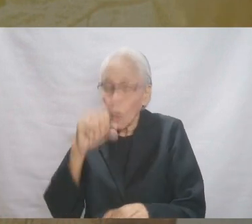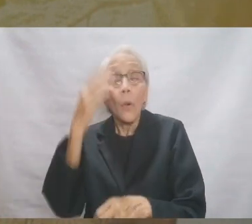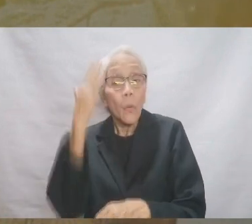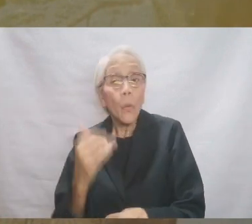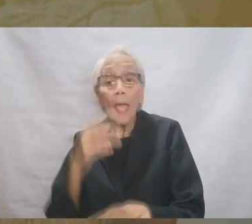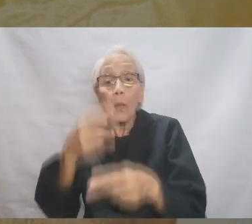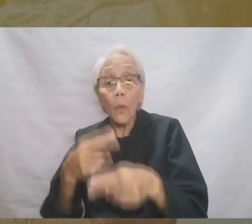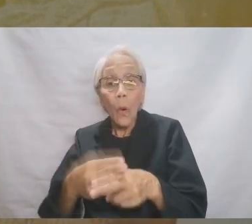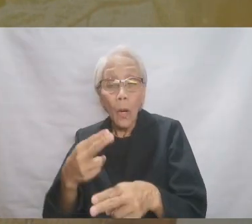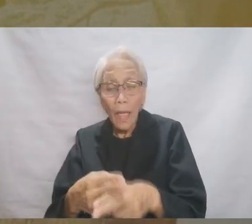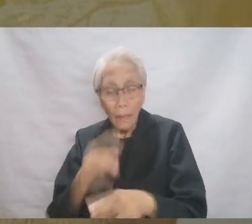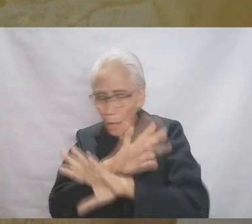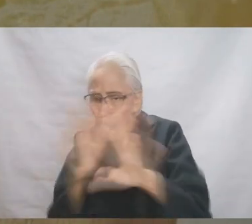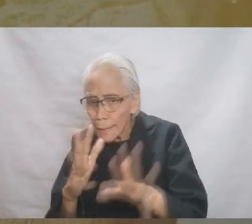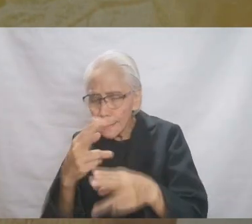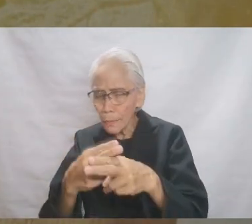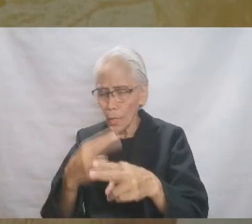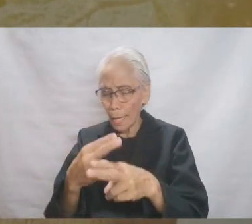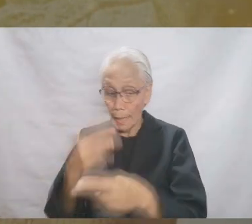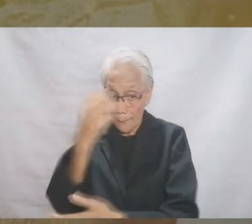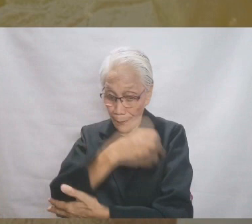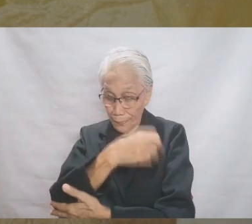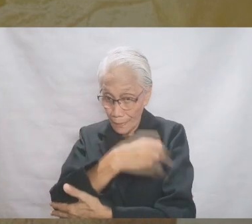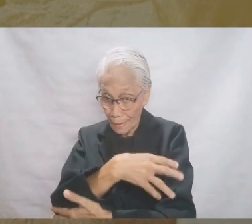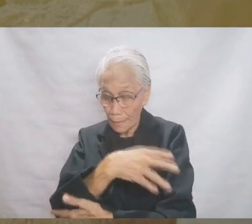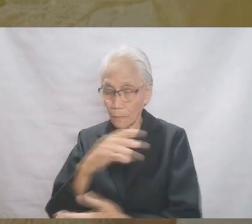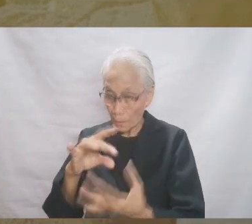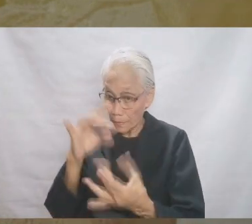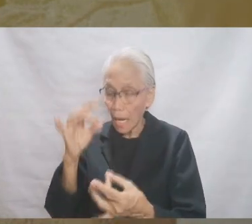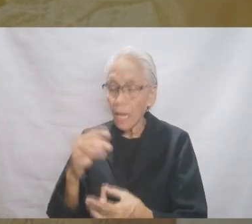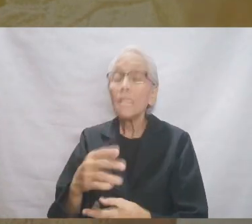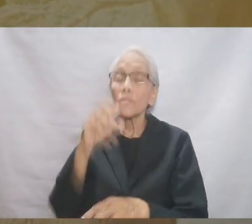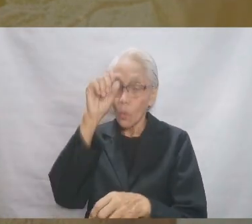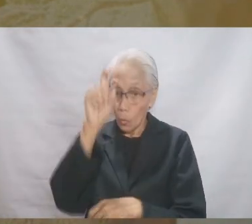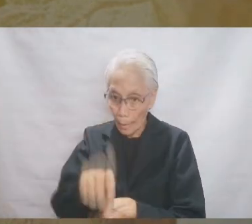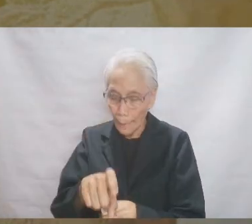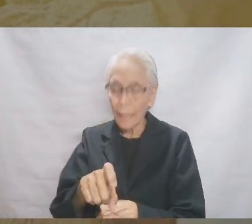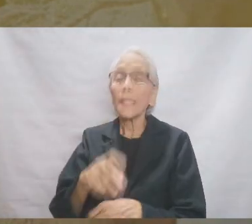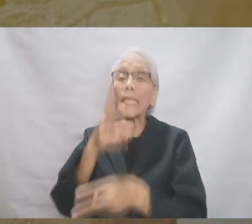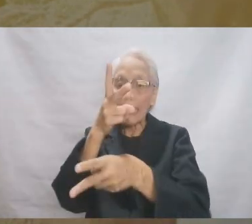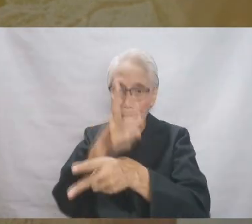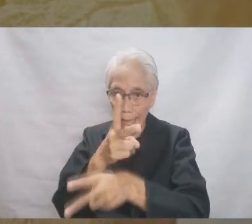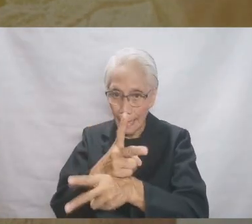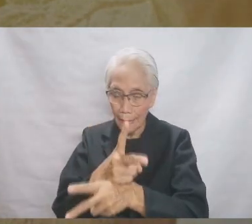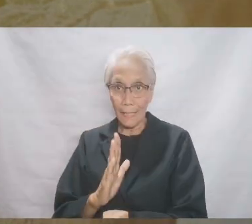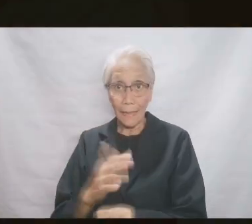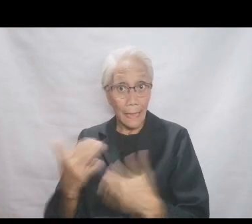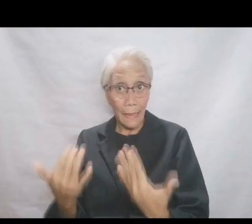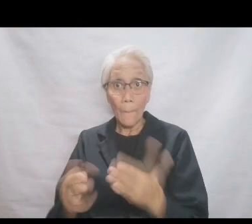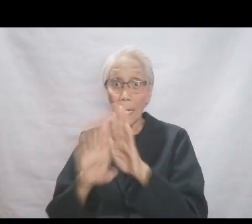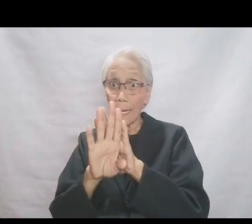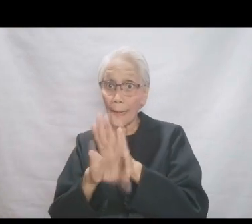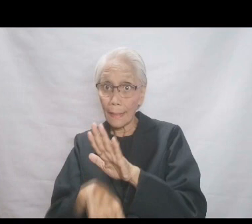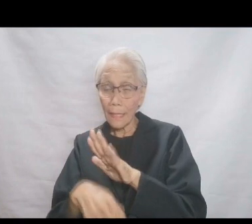call it baptism of the Spirit. Nakakalito lang yan. Kaya sinasabi kong mag-iingat po tayo.